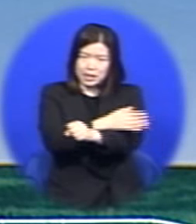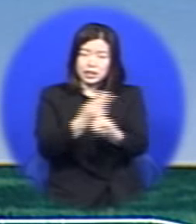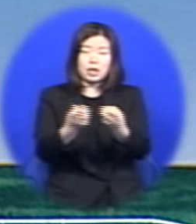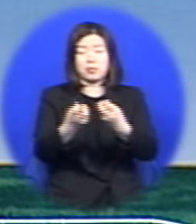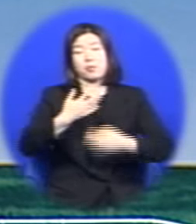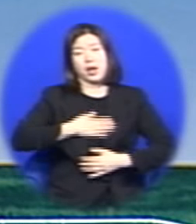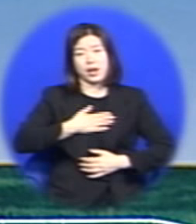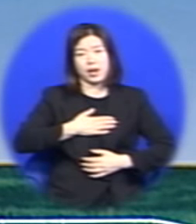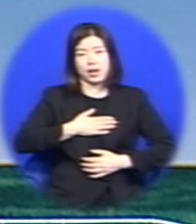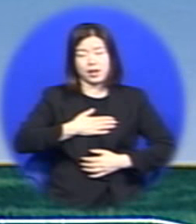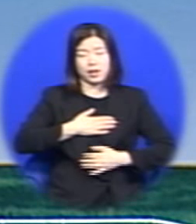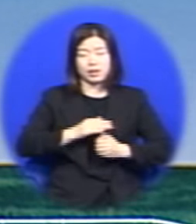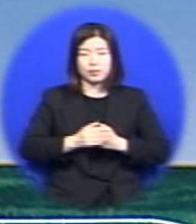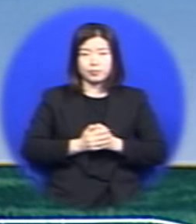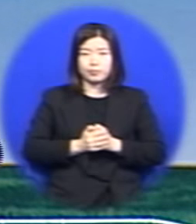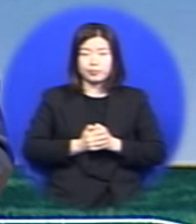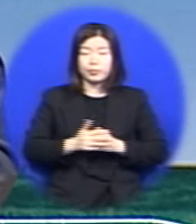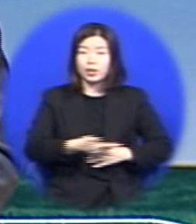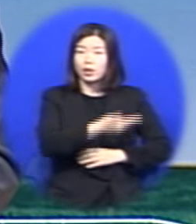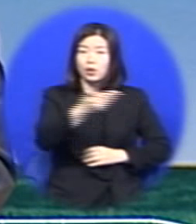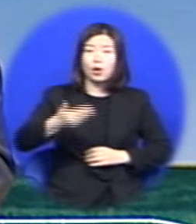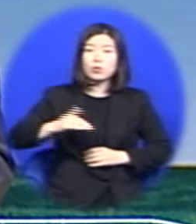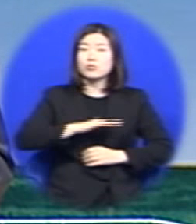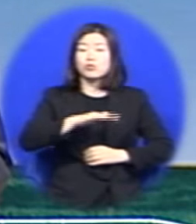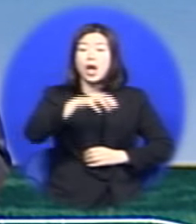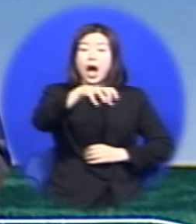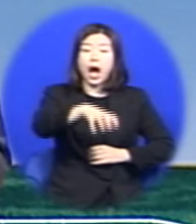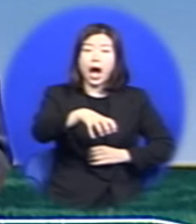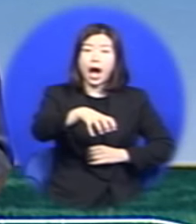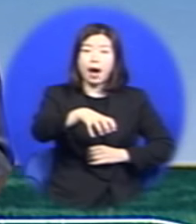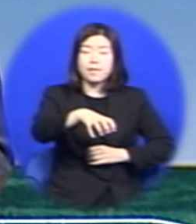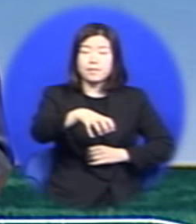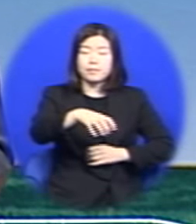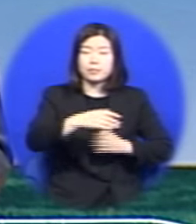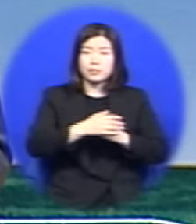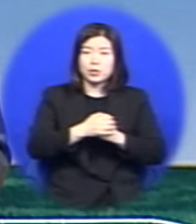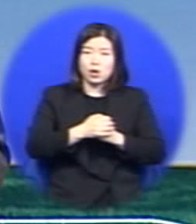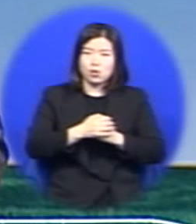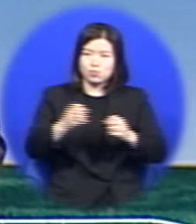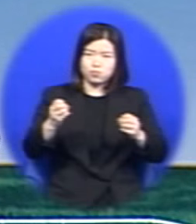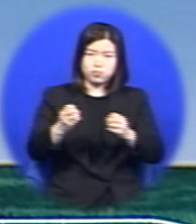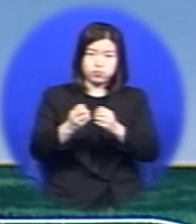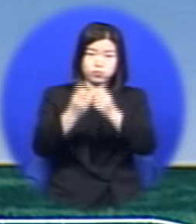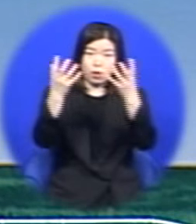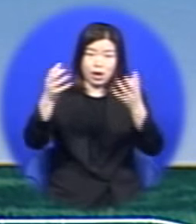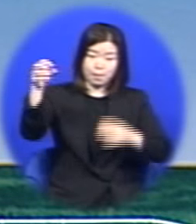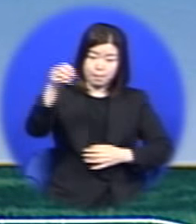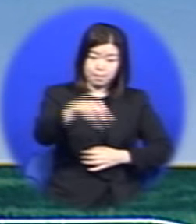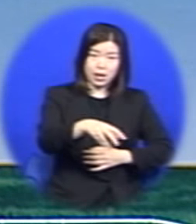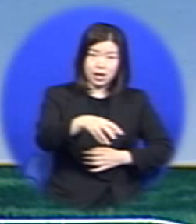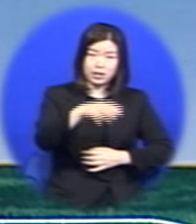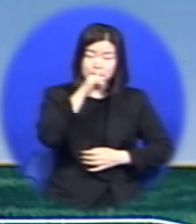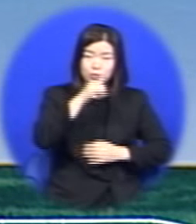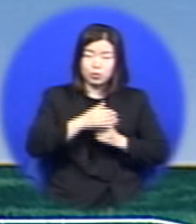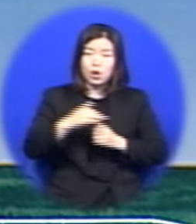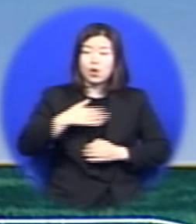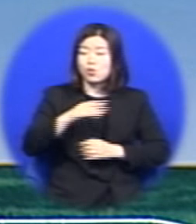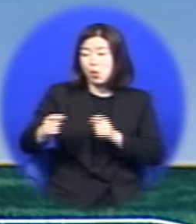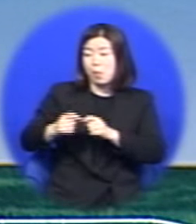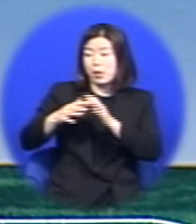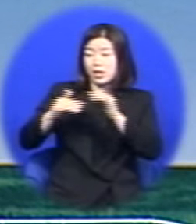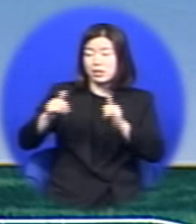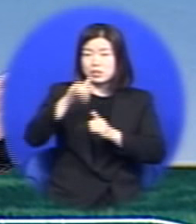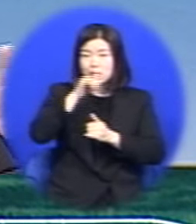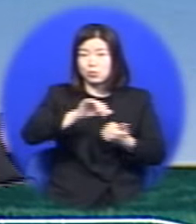알고 계십니다. 여러분, 우리 앞마당에 폭탄이 떨어지고 우리 옆에 있는 사람이